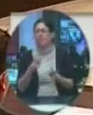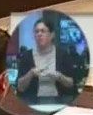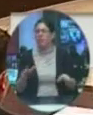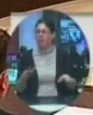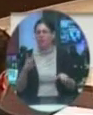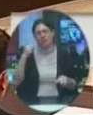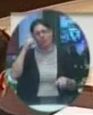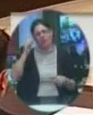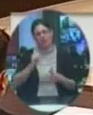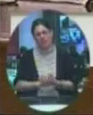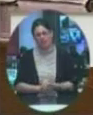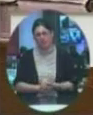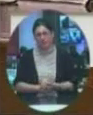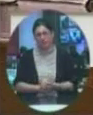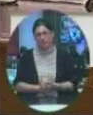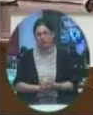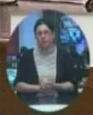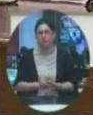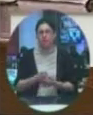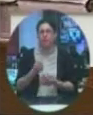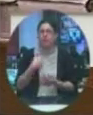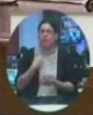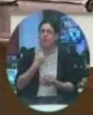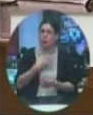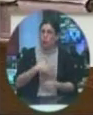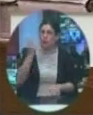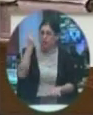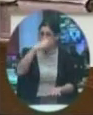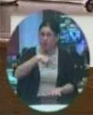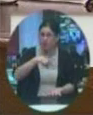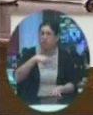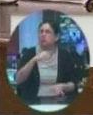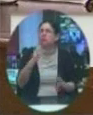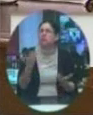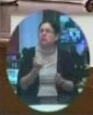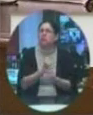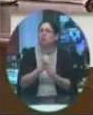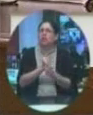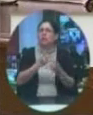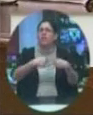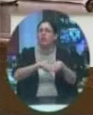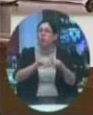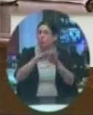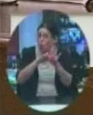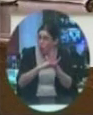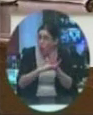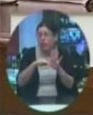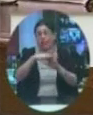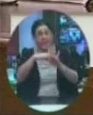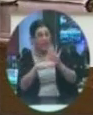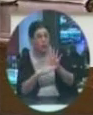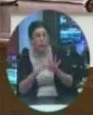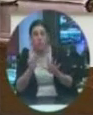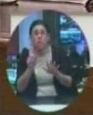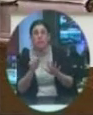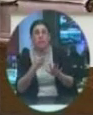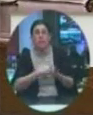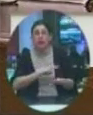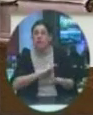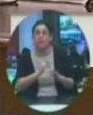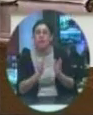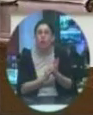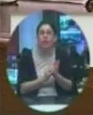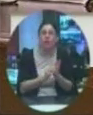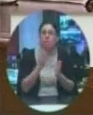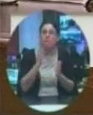מדאיגה ביותר. אני מאוד רוצה להבין מכוח מה פועלות הוועדות האלה. זה חוק, זה תקנות, מי ממנה אותם? מה התוקף